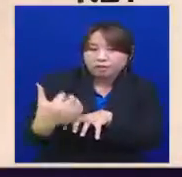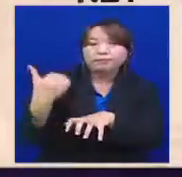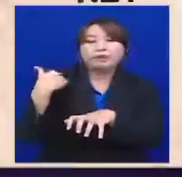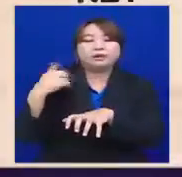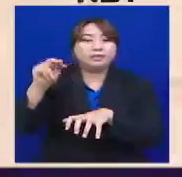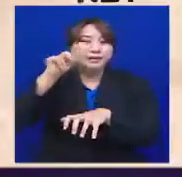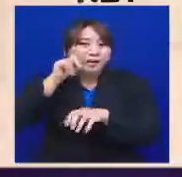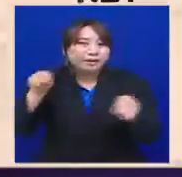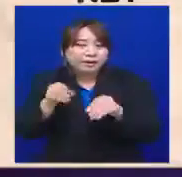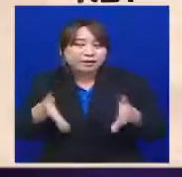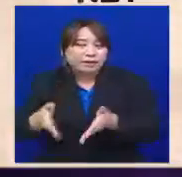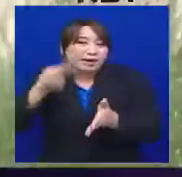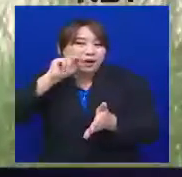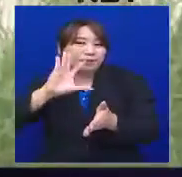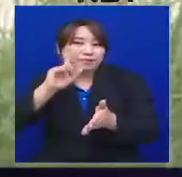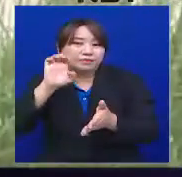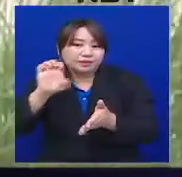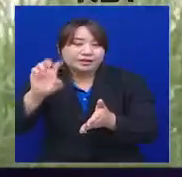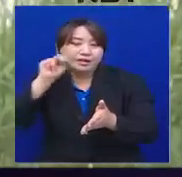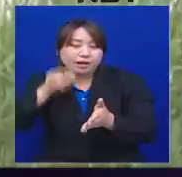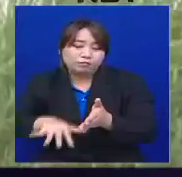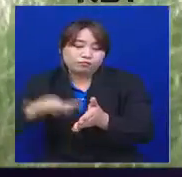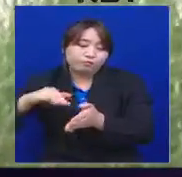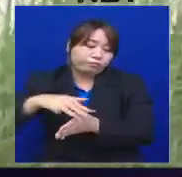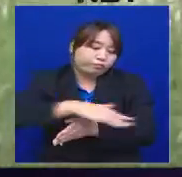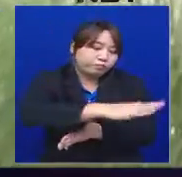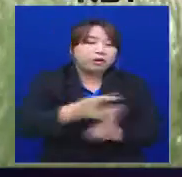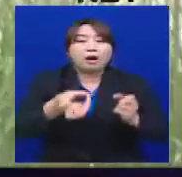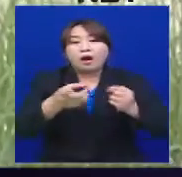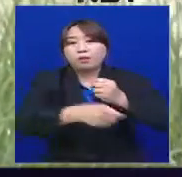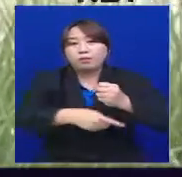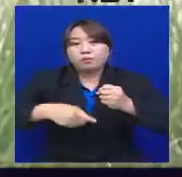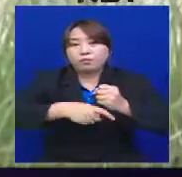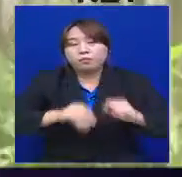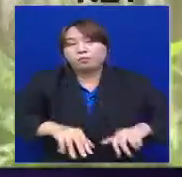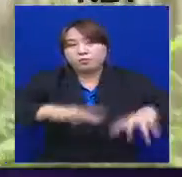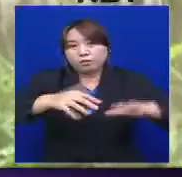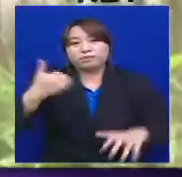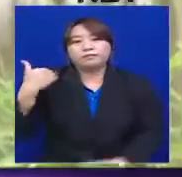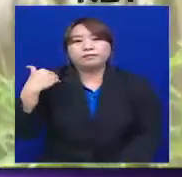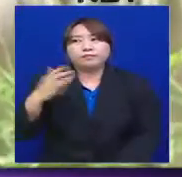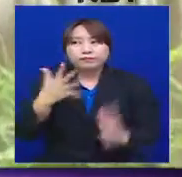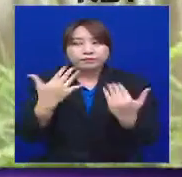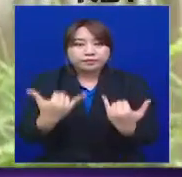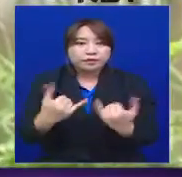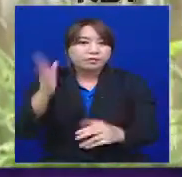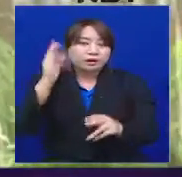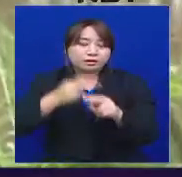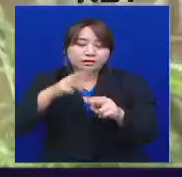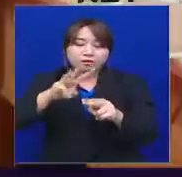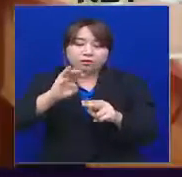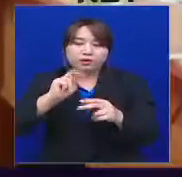ลุ่มน้ำที่อยู่ติดกับลำน้ำชีปริมาณน้ำได้ไหลเข้าท่วมนาข้าวของเกษตรกรด้วยโดยล่าสุดนะครับนายวินัย